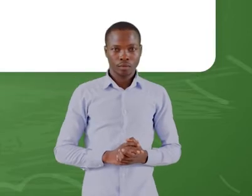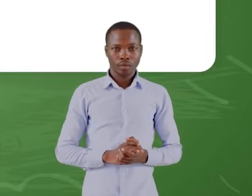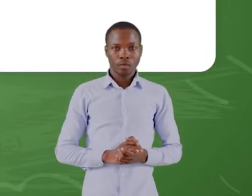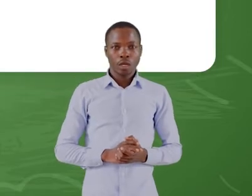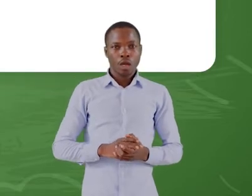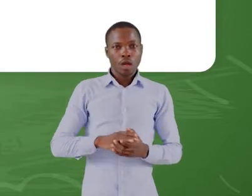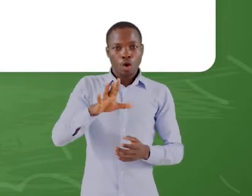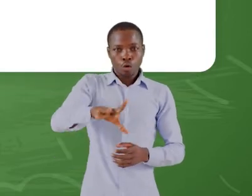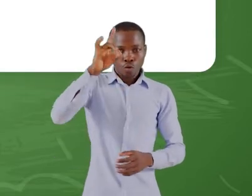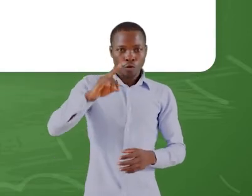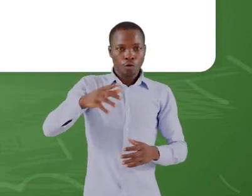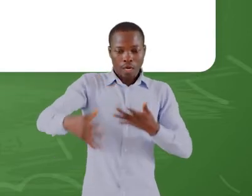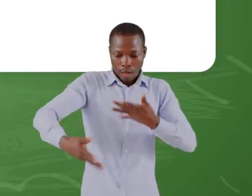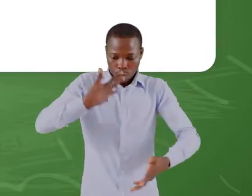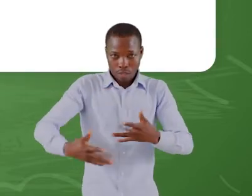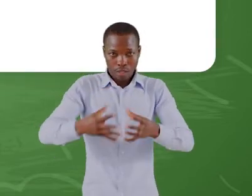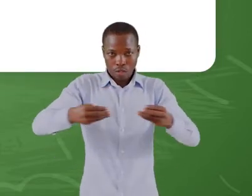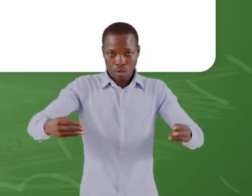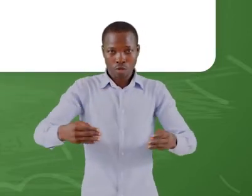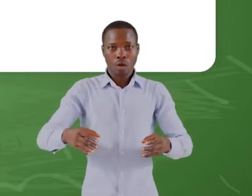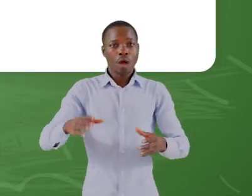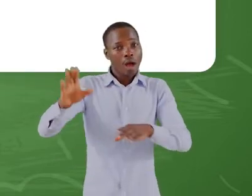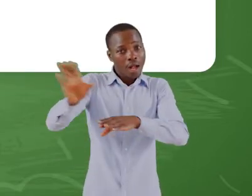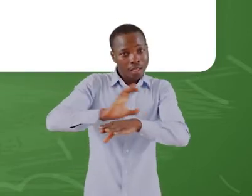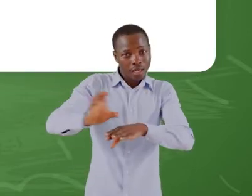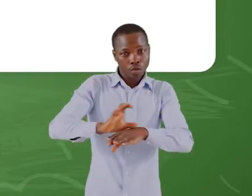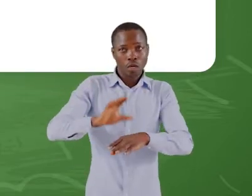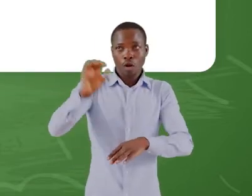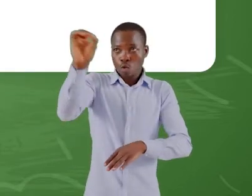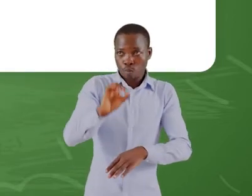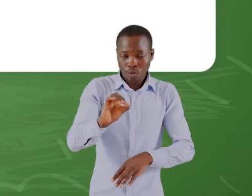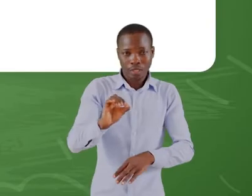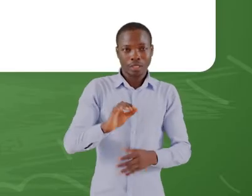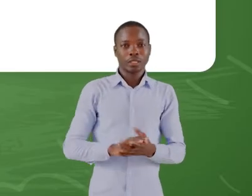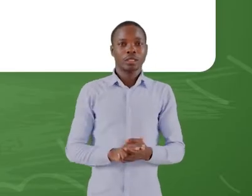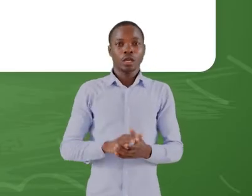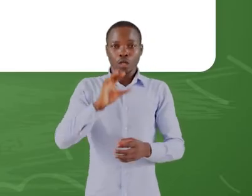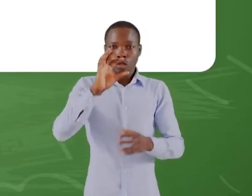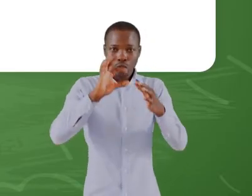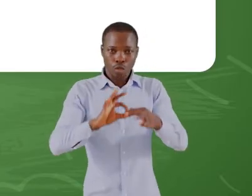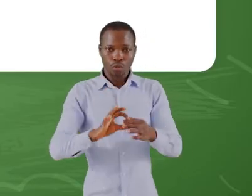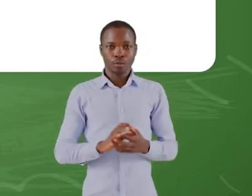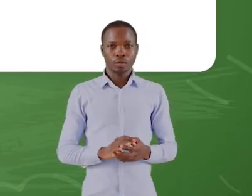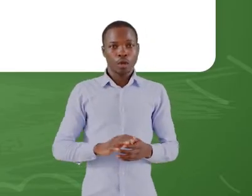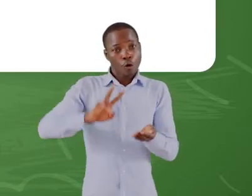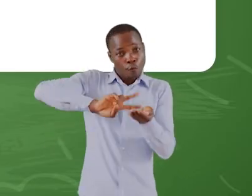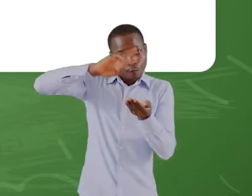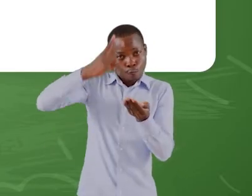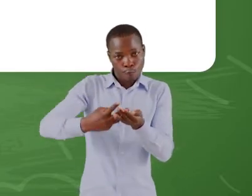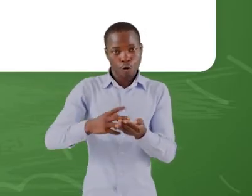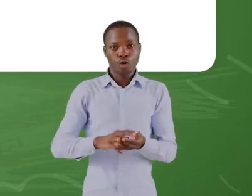On détermine la porosité du sol en calculant le pourcentage de